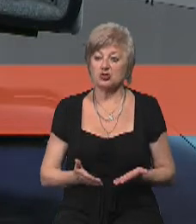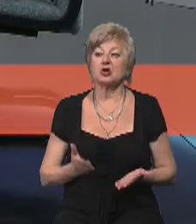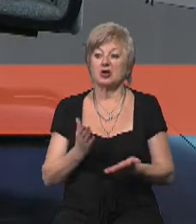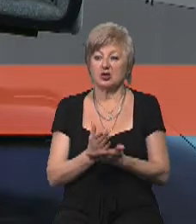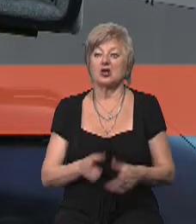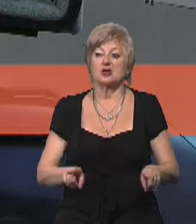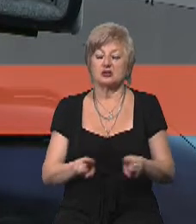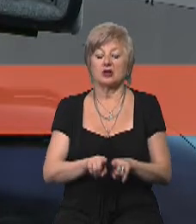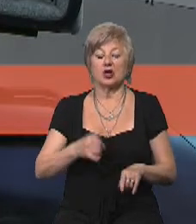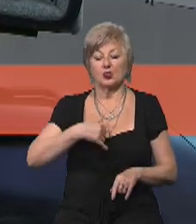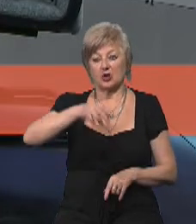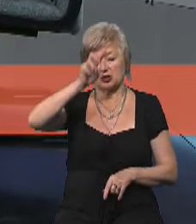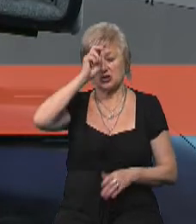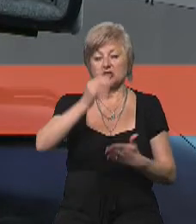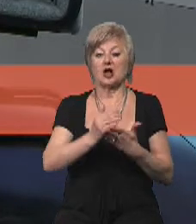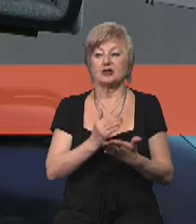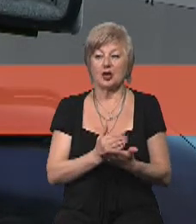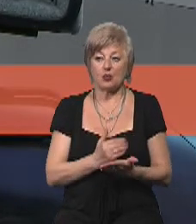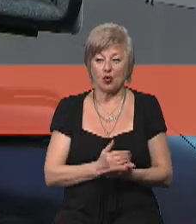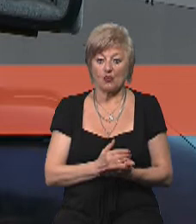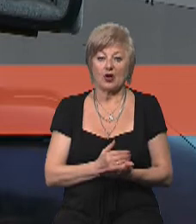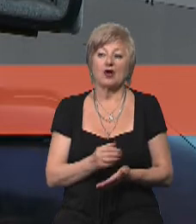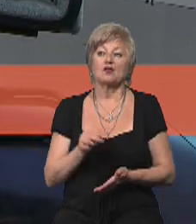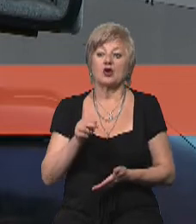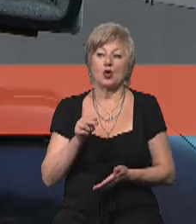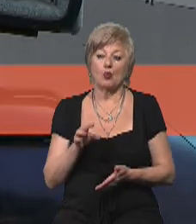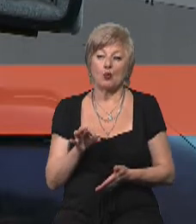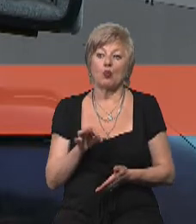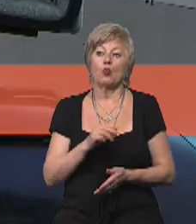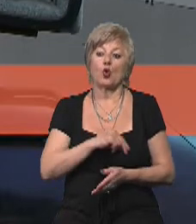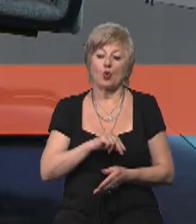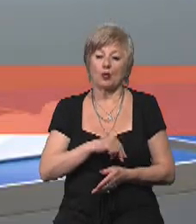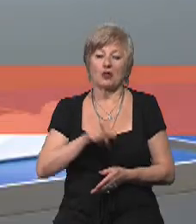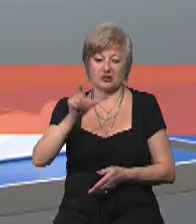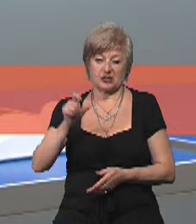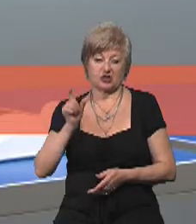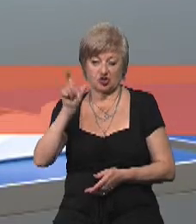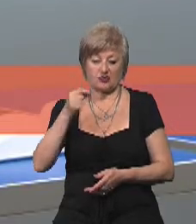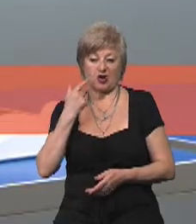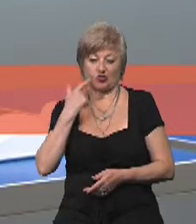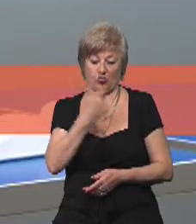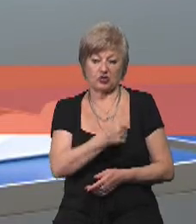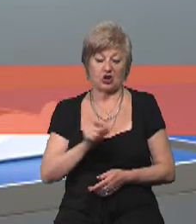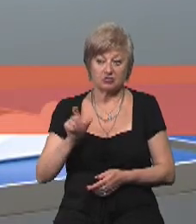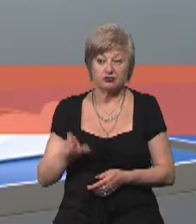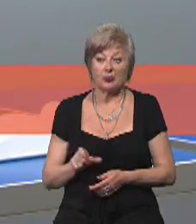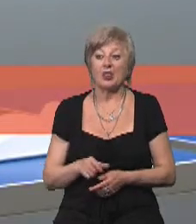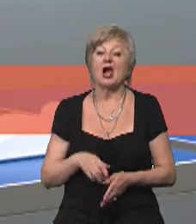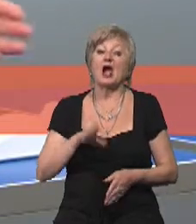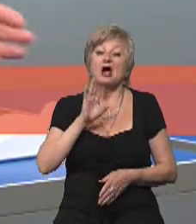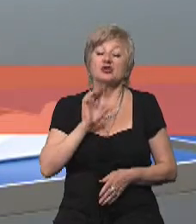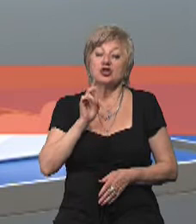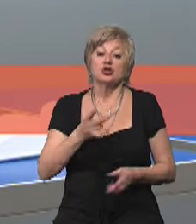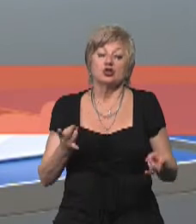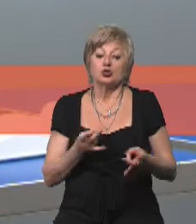у нас державна програма, типова програма по роботі з кривдниками. І жінок теж треба підтримувати